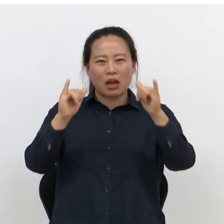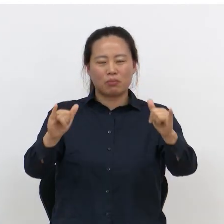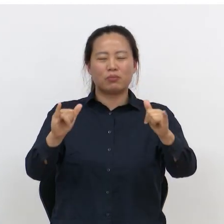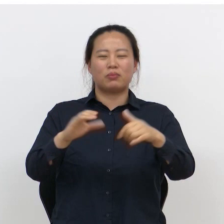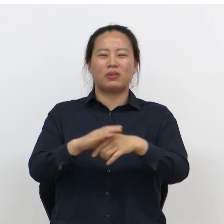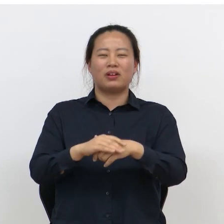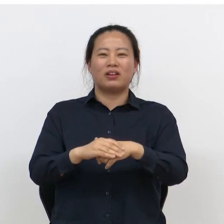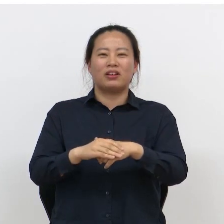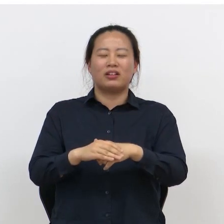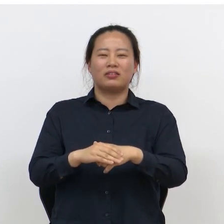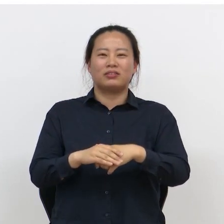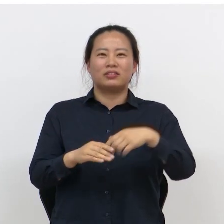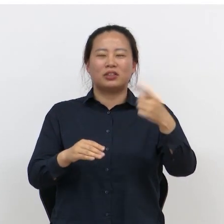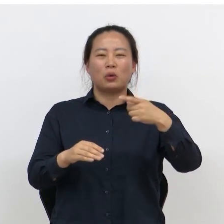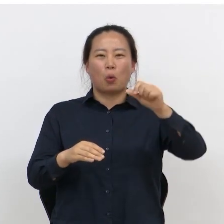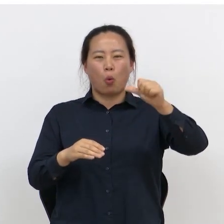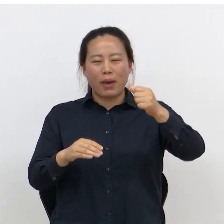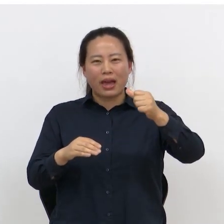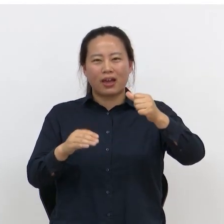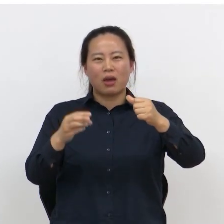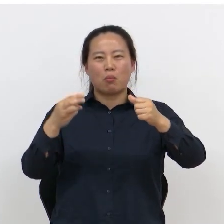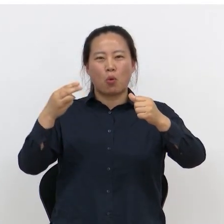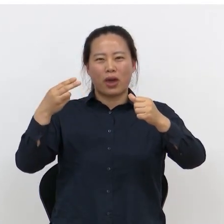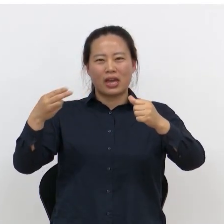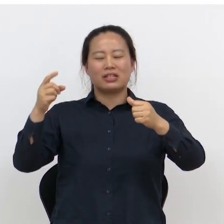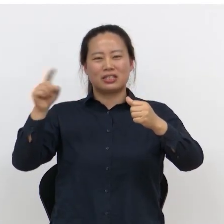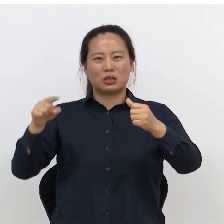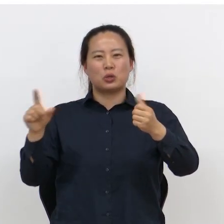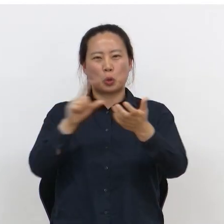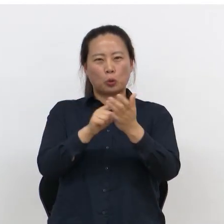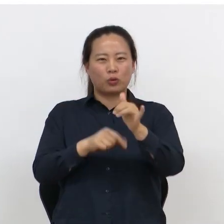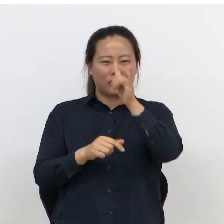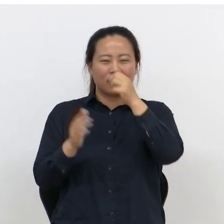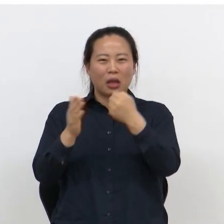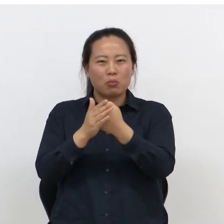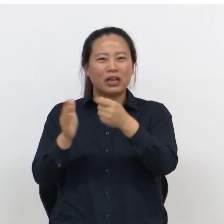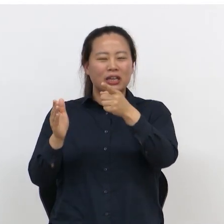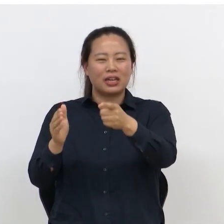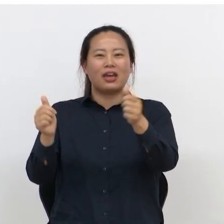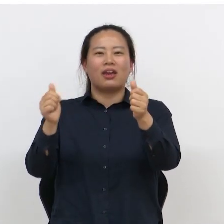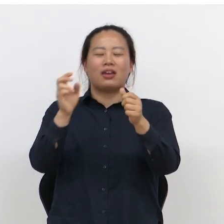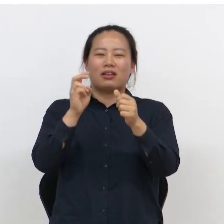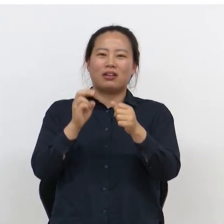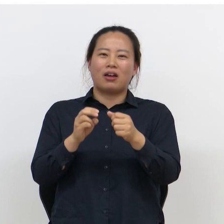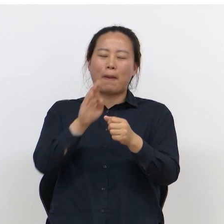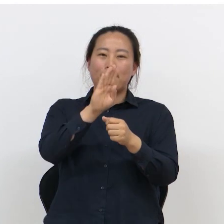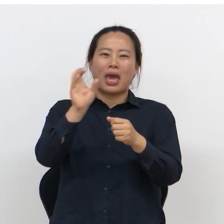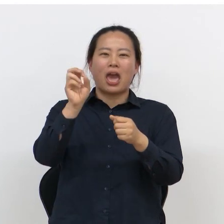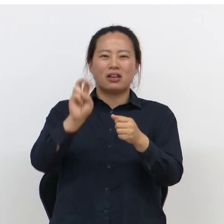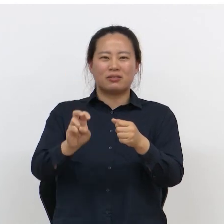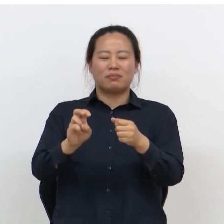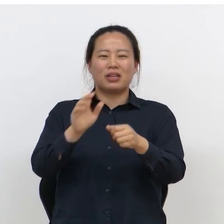1500Hz거든요. 1500Hz 이쯤 있으니까 남습니다. 그래서 마이클 볼튼의 그 깊은 배음을 다 들을 수가 있고 또 더 중요한